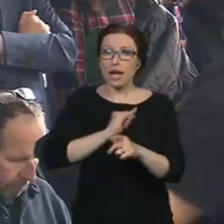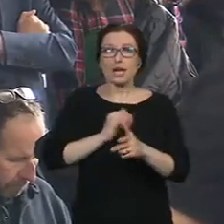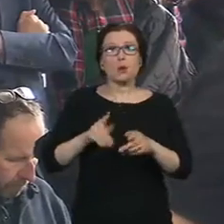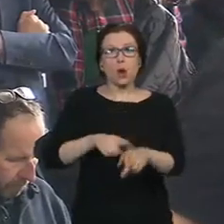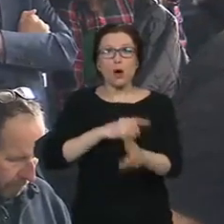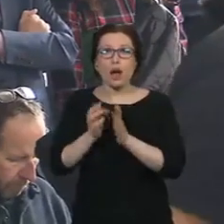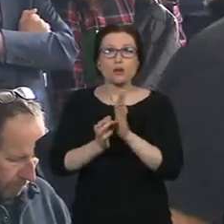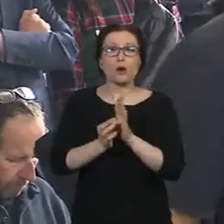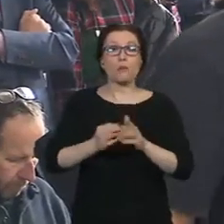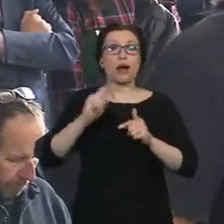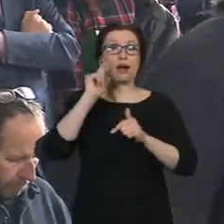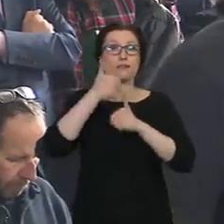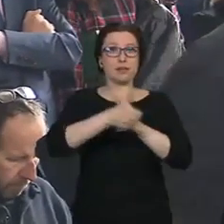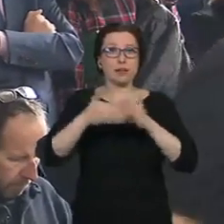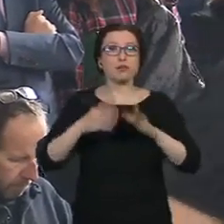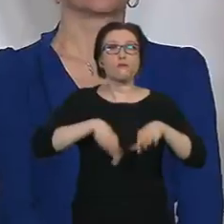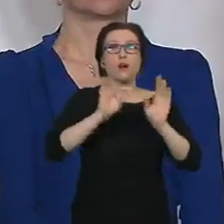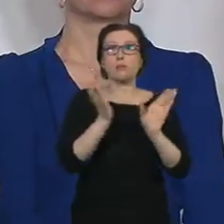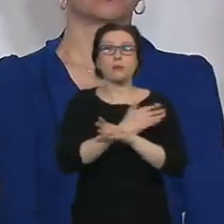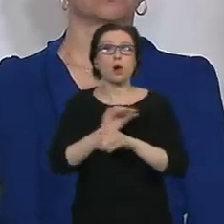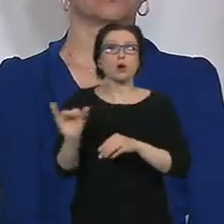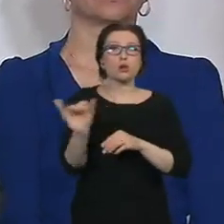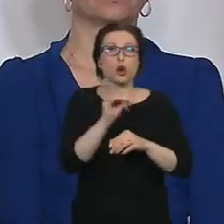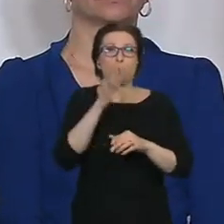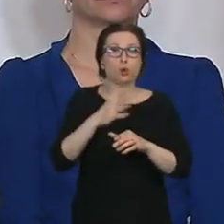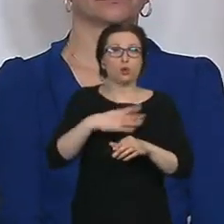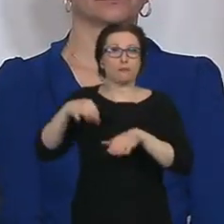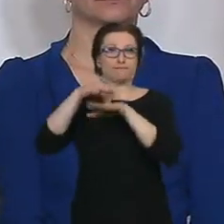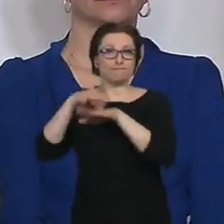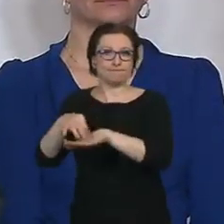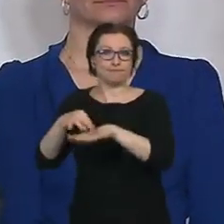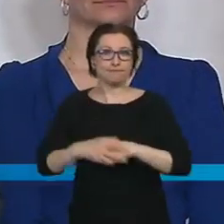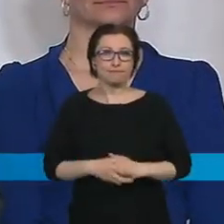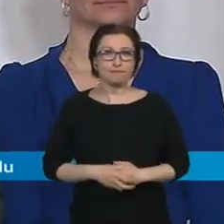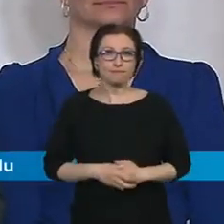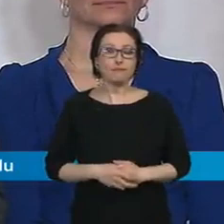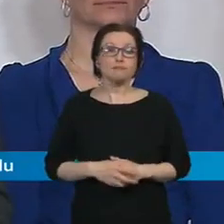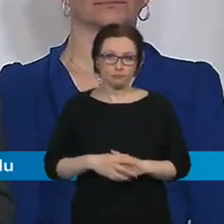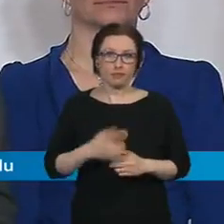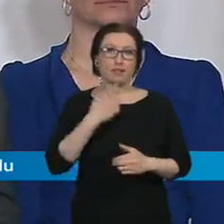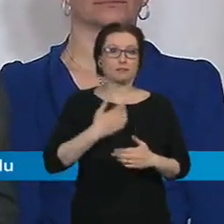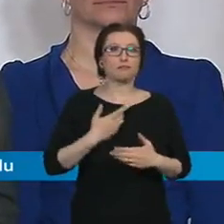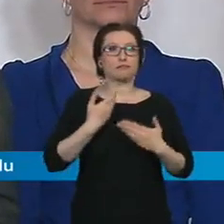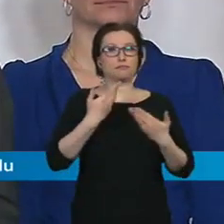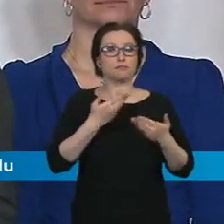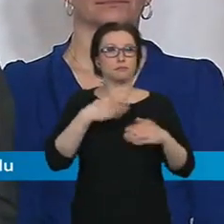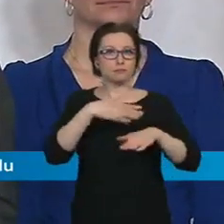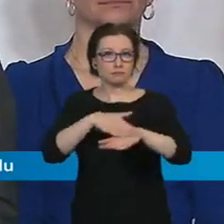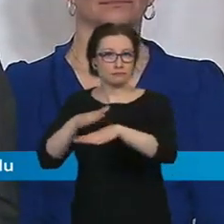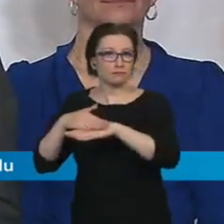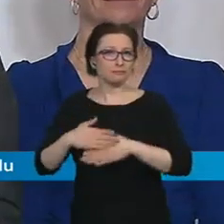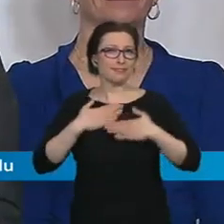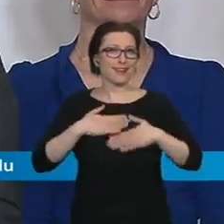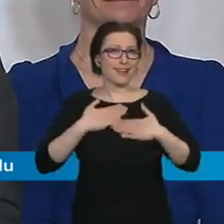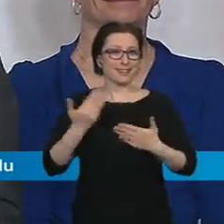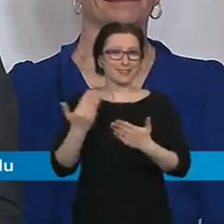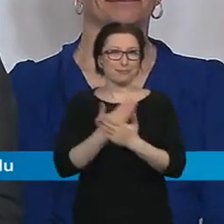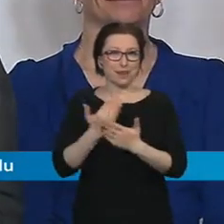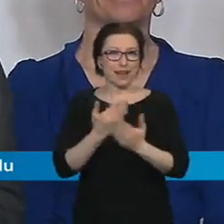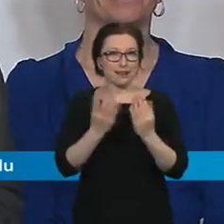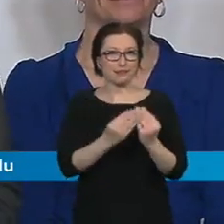dobu, kdy hlavní město čekalo na to, kdo ho povede. Dovolte mi, abych vám sdělil radostnou zprávu.